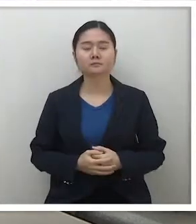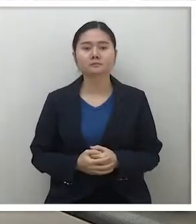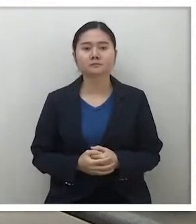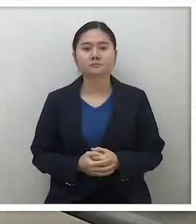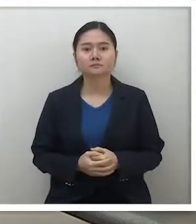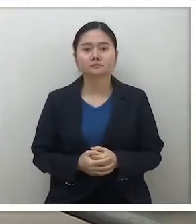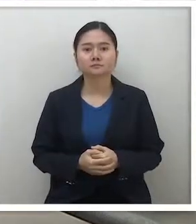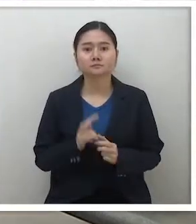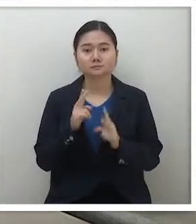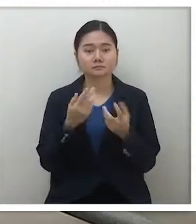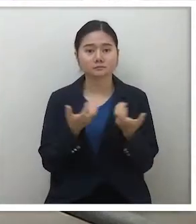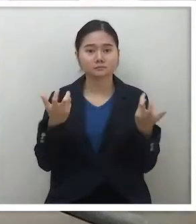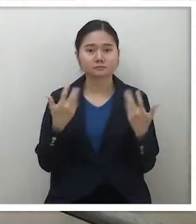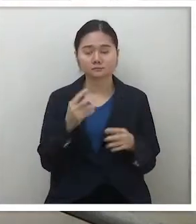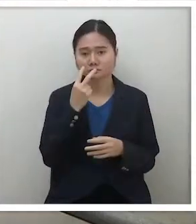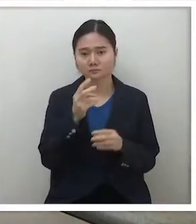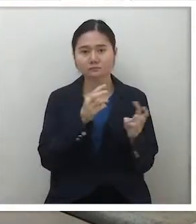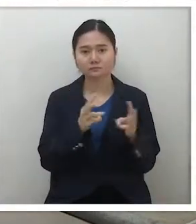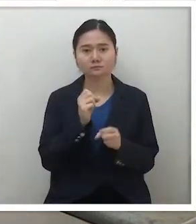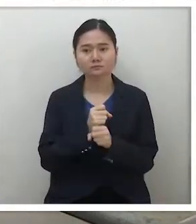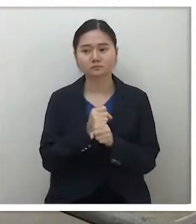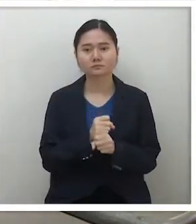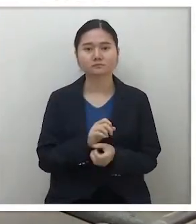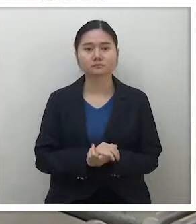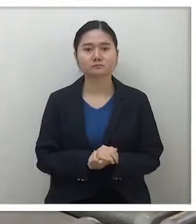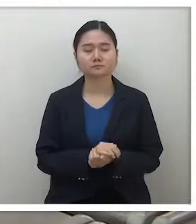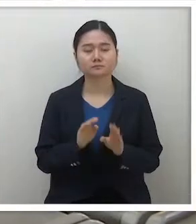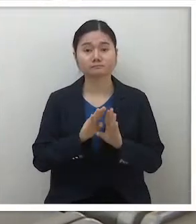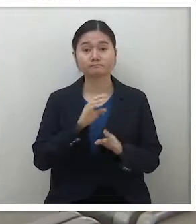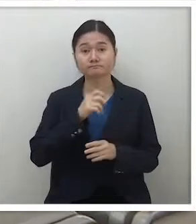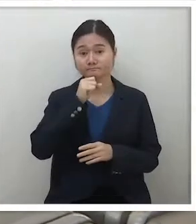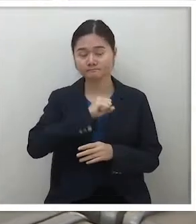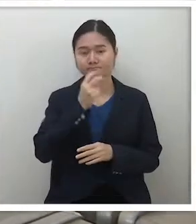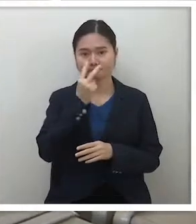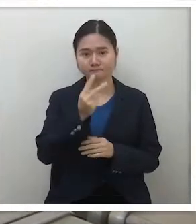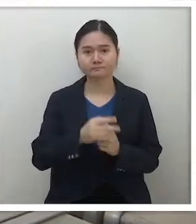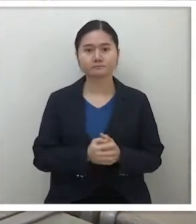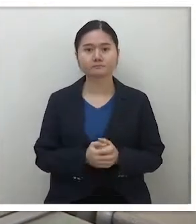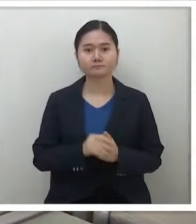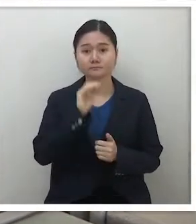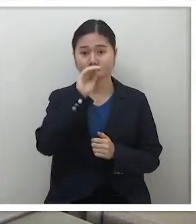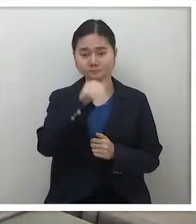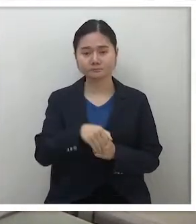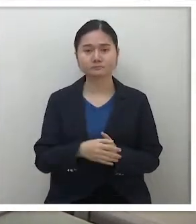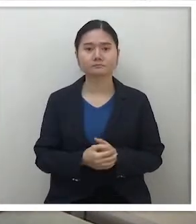วครูก็ตัดแยกไว้แล้วเดี๋ยวมาดูกันนะครับว่าทำยังไงพวกเราเปิดงานเก่าขึ้นมาเป็นช้างนะ